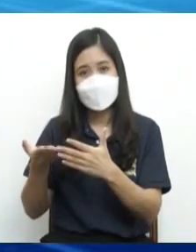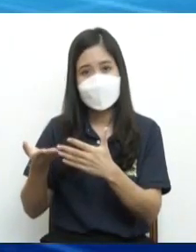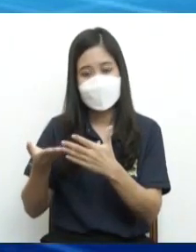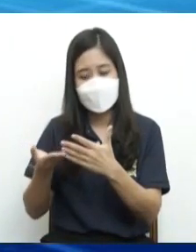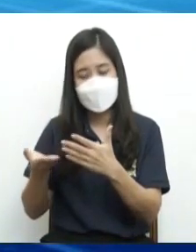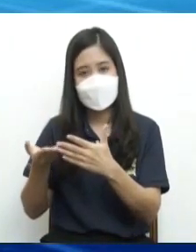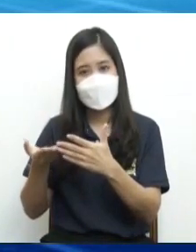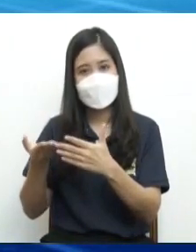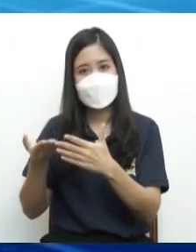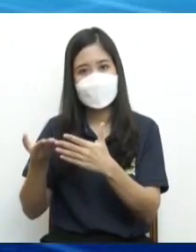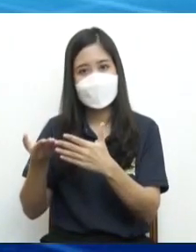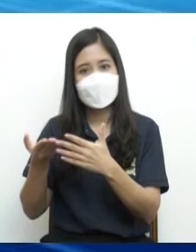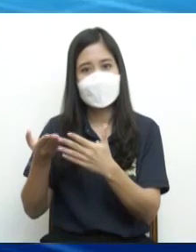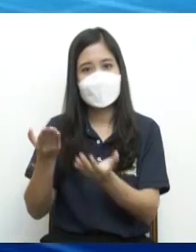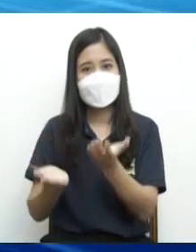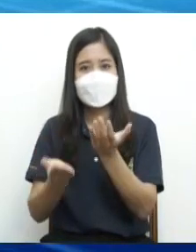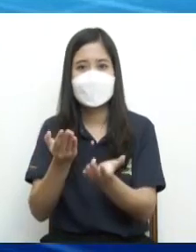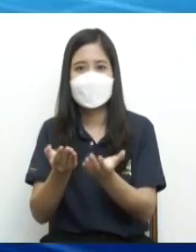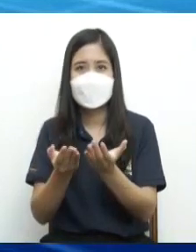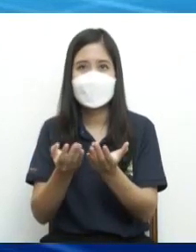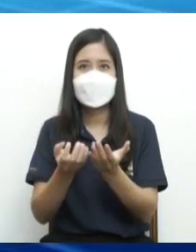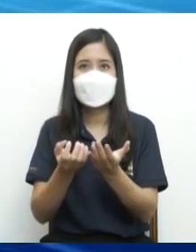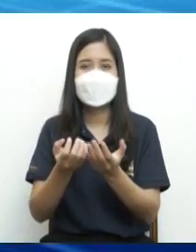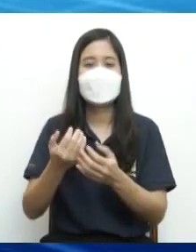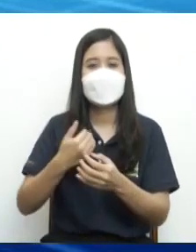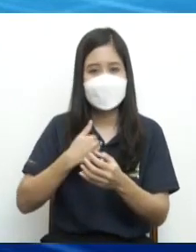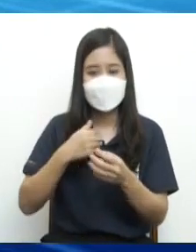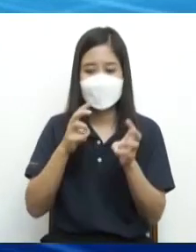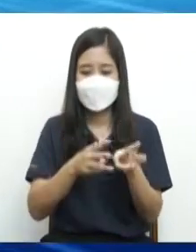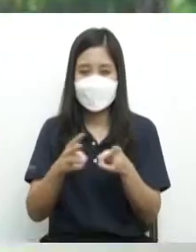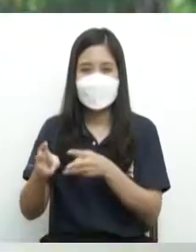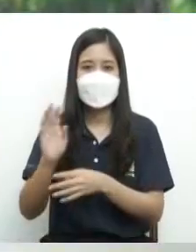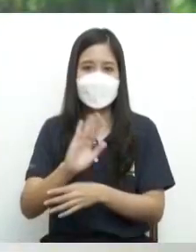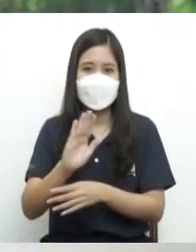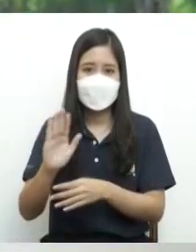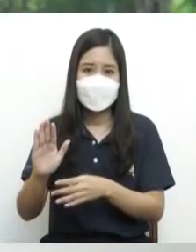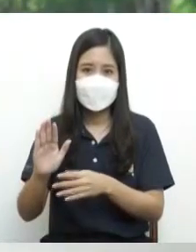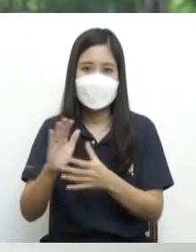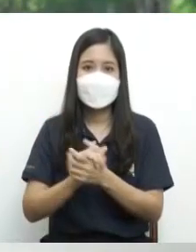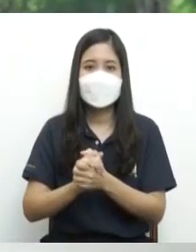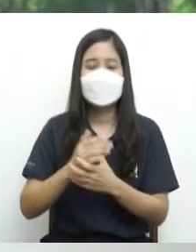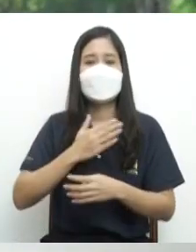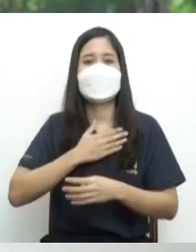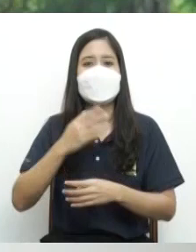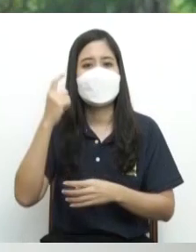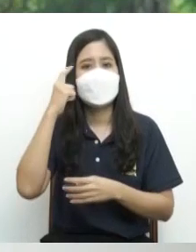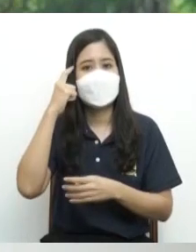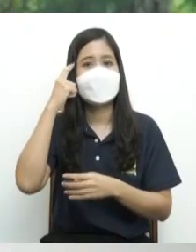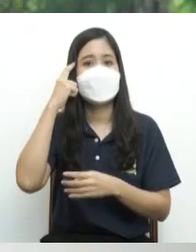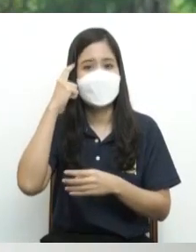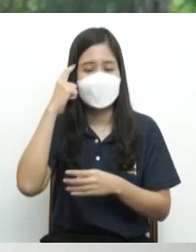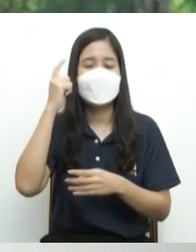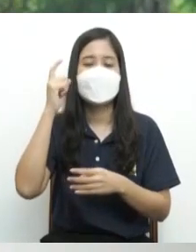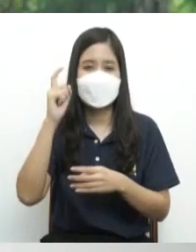คะหลักใหญ่ๆสำหรับการทำงานท่านสนิทเลยค่ะหนึ่งคือท่านจะไม่เกี่ยงงานนะคะและที่สำคัญค่ะเมื่อเราไม่รู้นะคะเราก็ต้องถามค่ะ